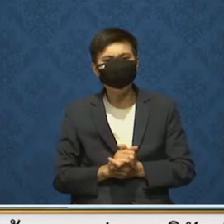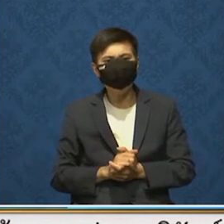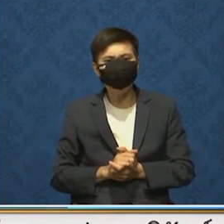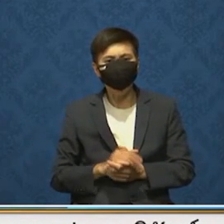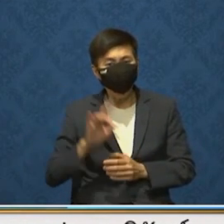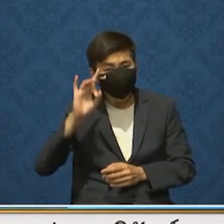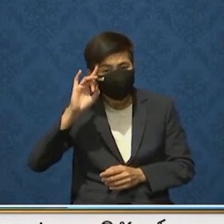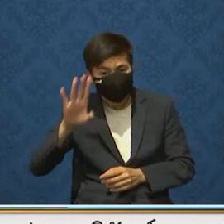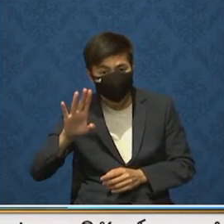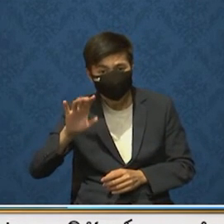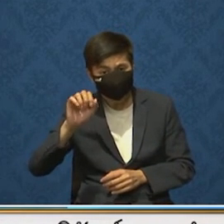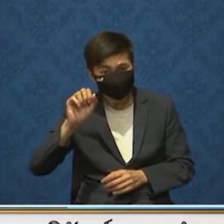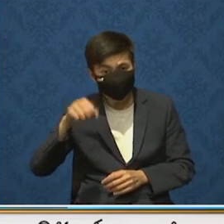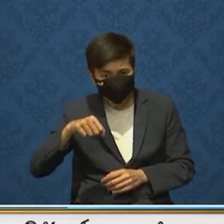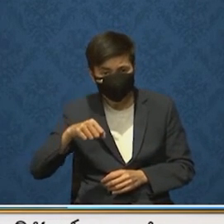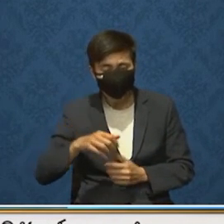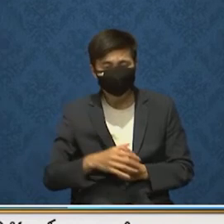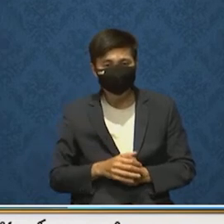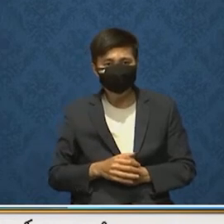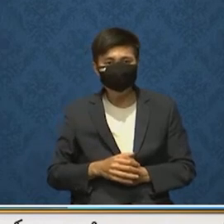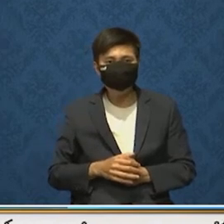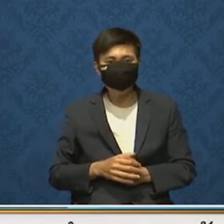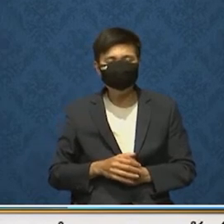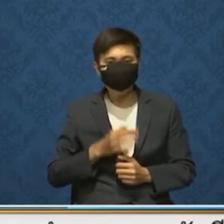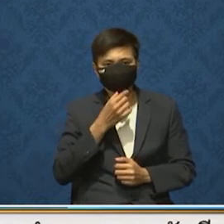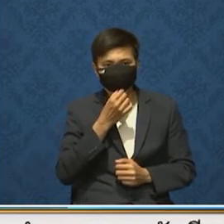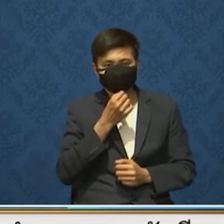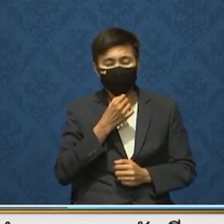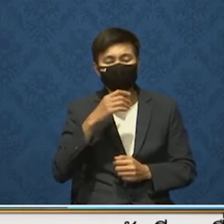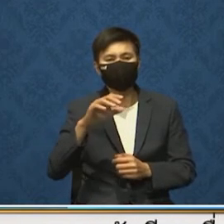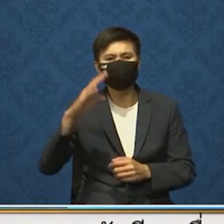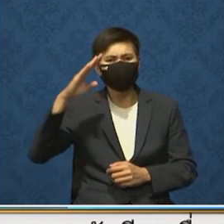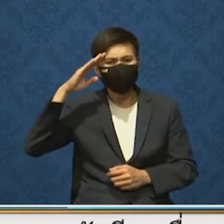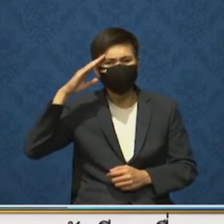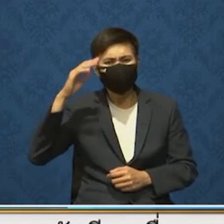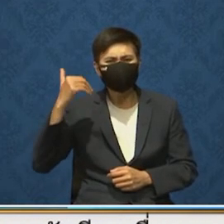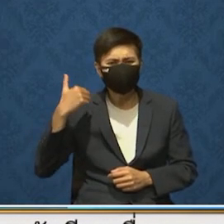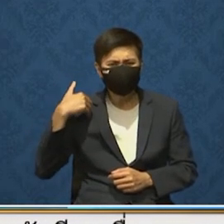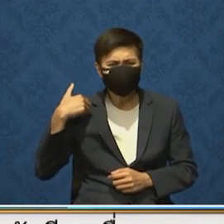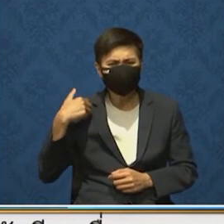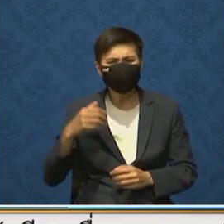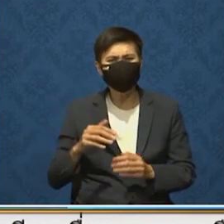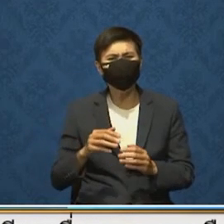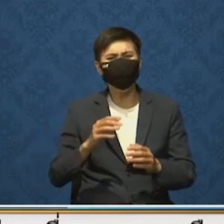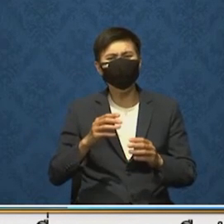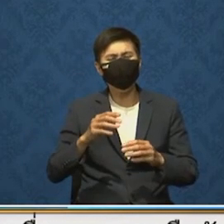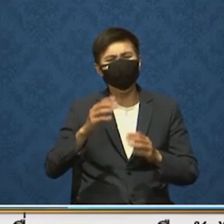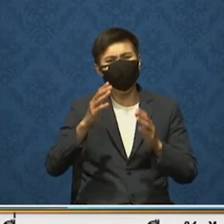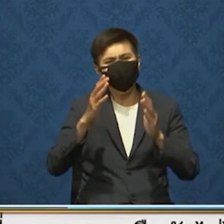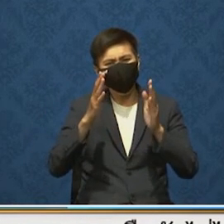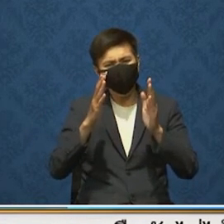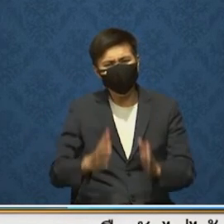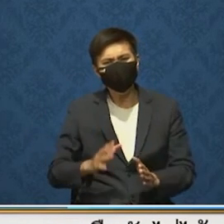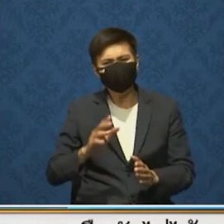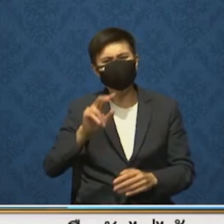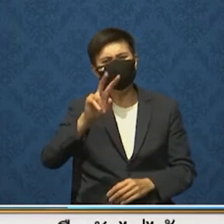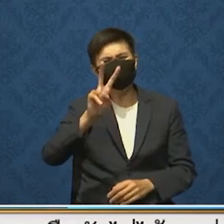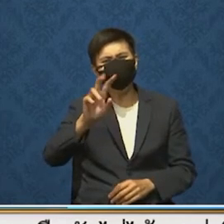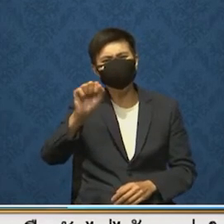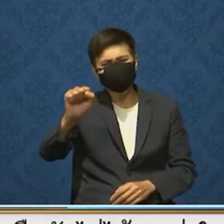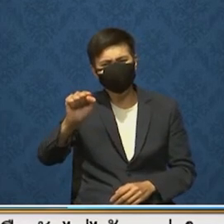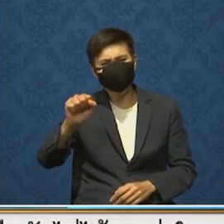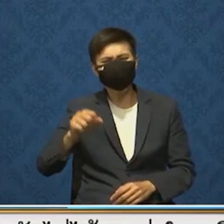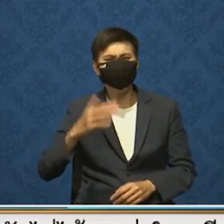ับถ้าอี้ไม่เกินสามเหล่าทัพย ไม่เกินสองแสนอ่ะนะ แต่คนไทยมี 70 ล้านคนครับ